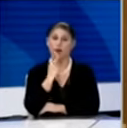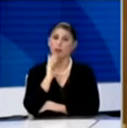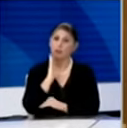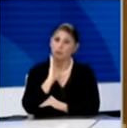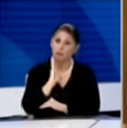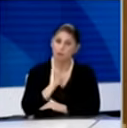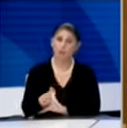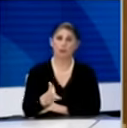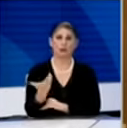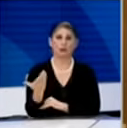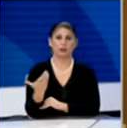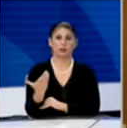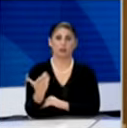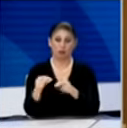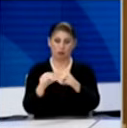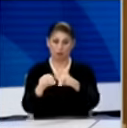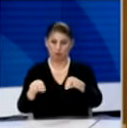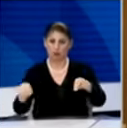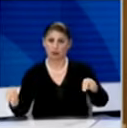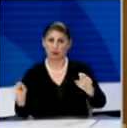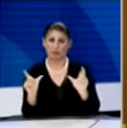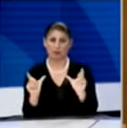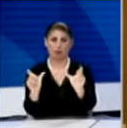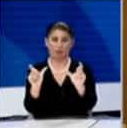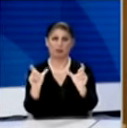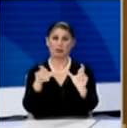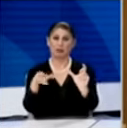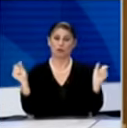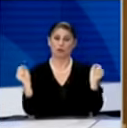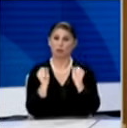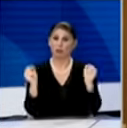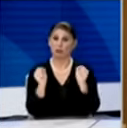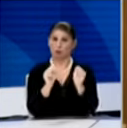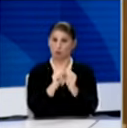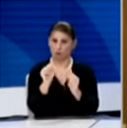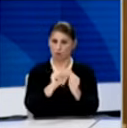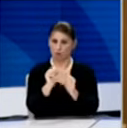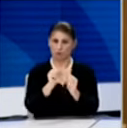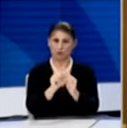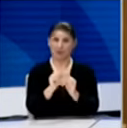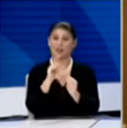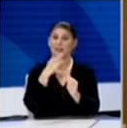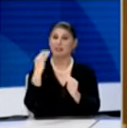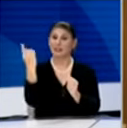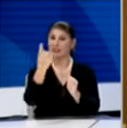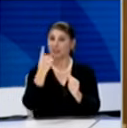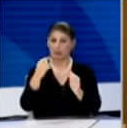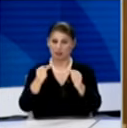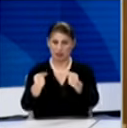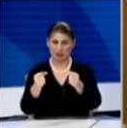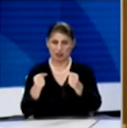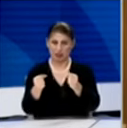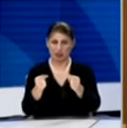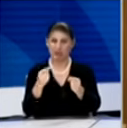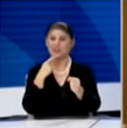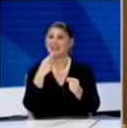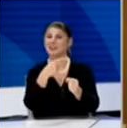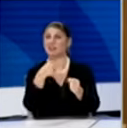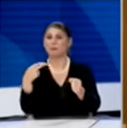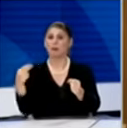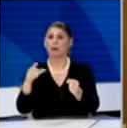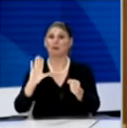να είναι και η πρώτη γραμμή άμυνας και κατά τους χειμερινούς μήνες, διότι η κλιματική κρίση